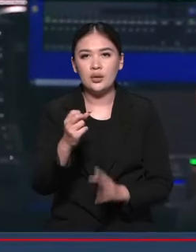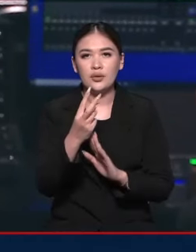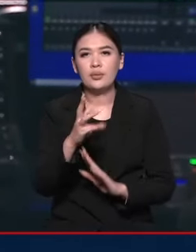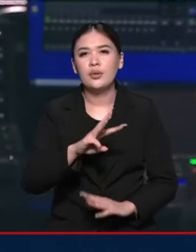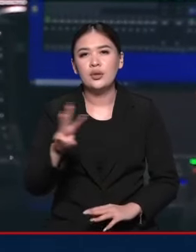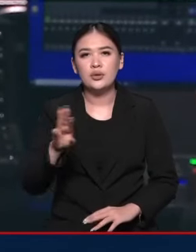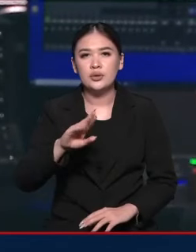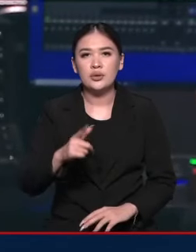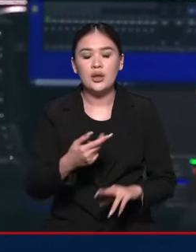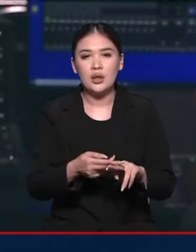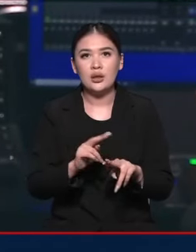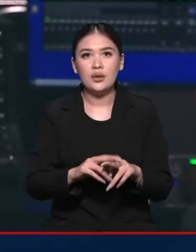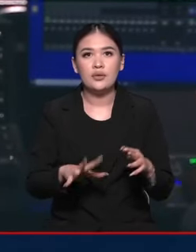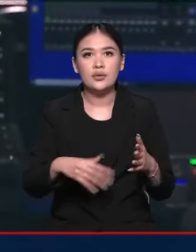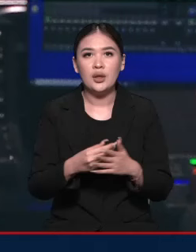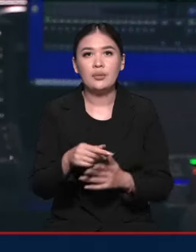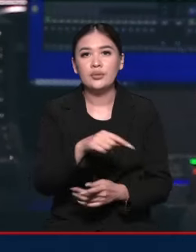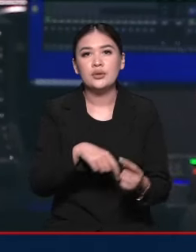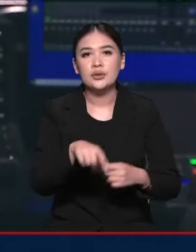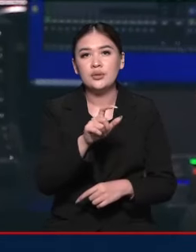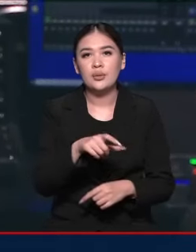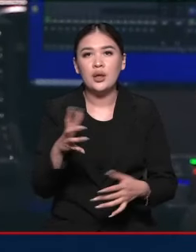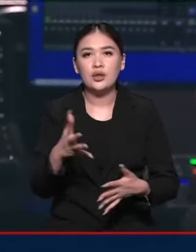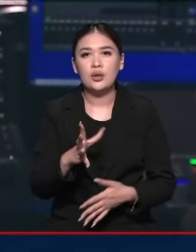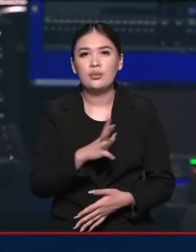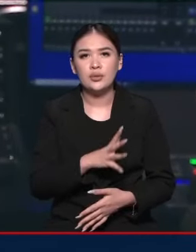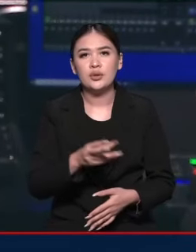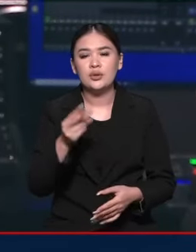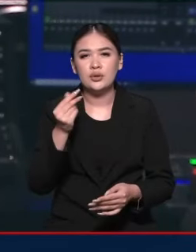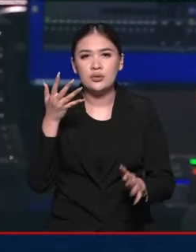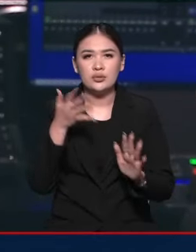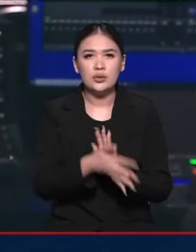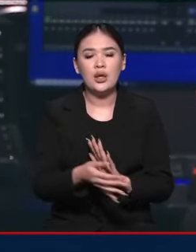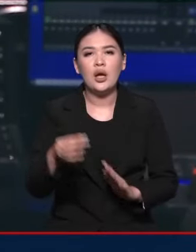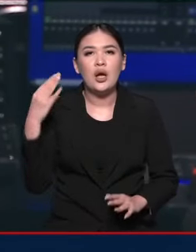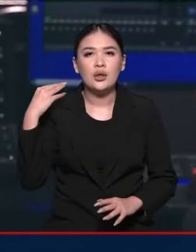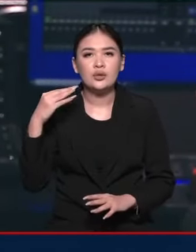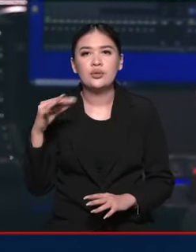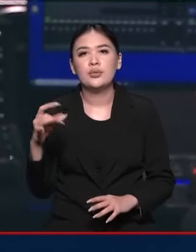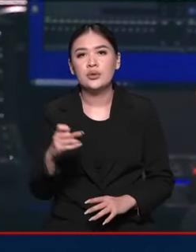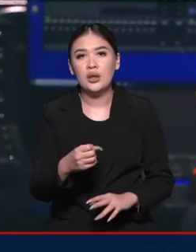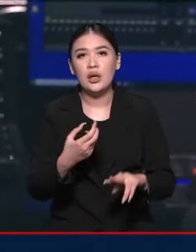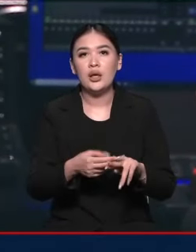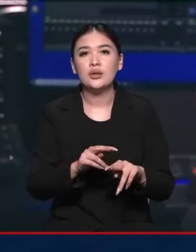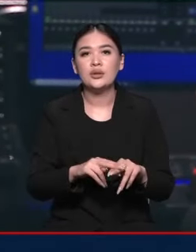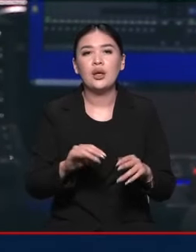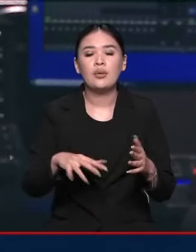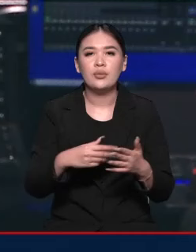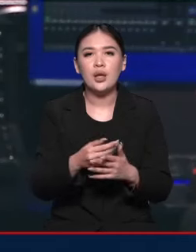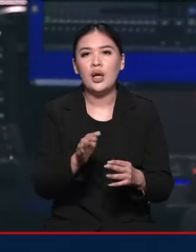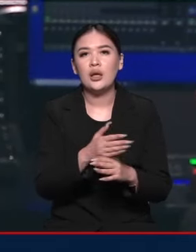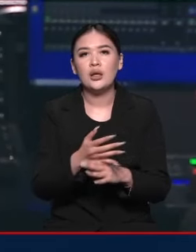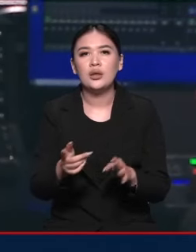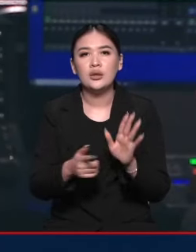112 миллионов тенге, между тем, выплатили бизнесменам, которые потерпели убытки из-за половодья в Актобе. Эти средства распределены